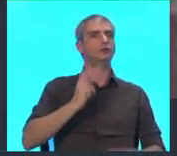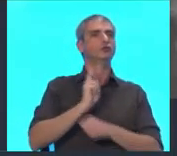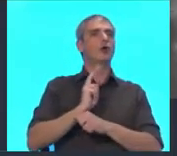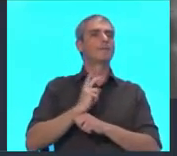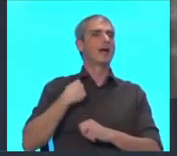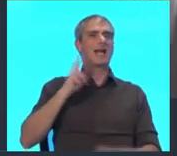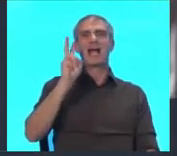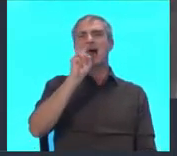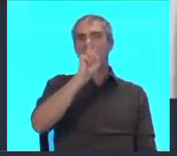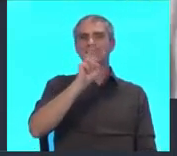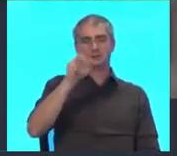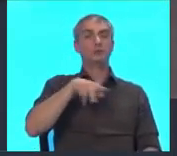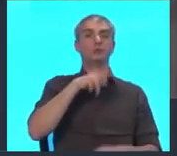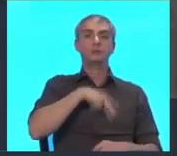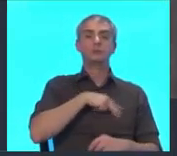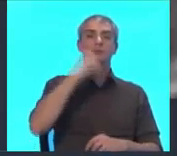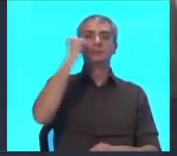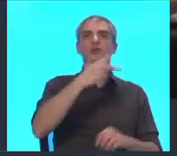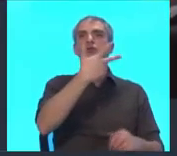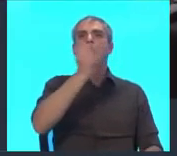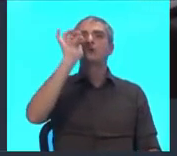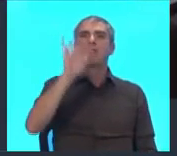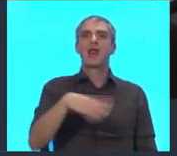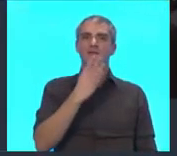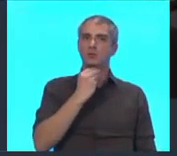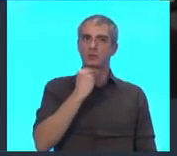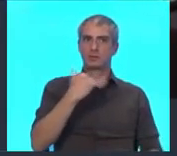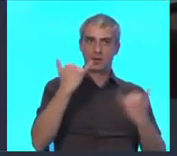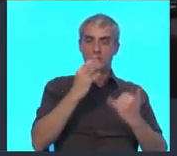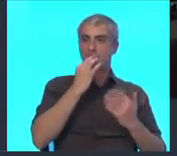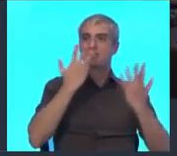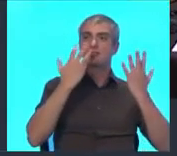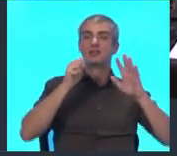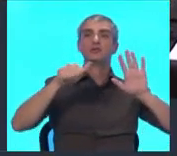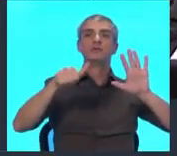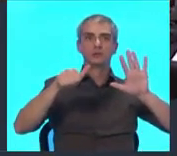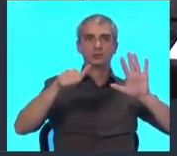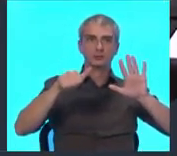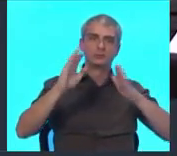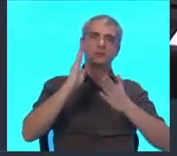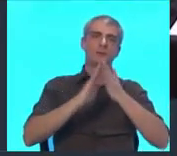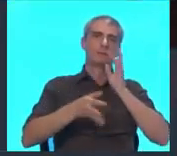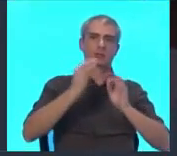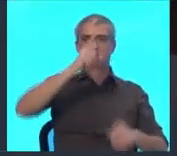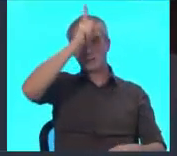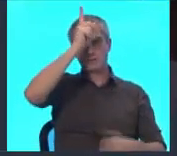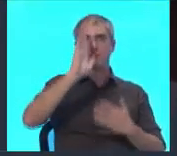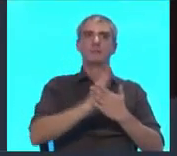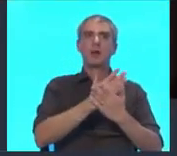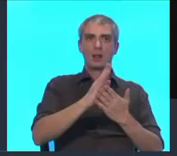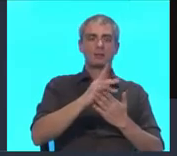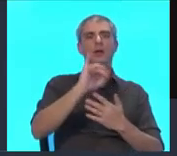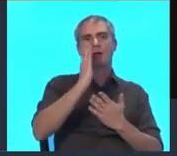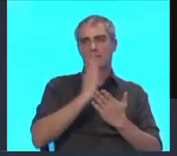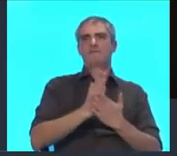שסייע ברצח של 300 אלף יהודים. היום, כשהוא בן 96, מחליט בית המשפט בגרמניה, כי הגיע